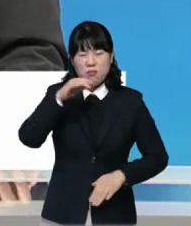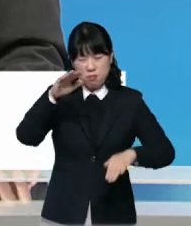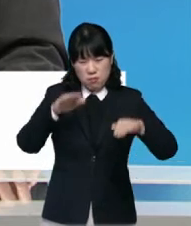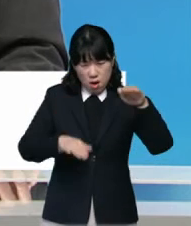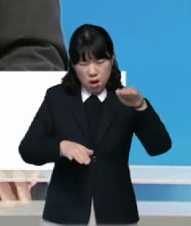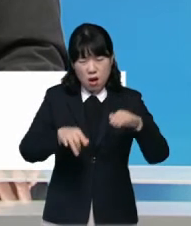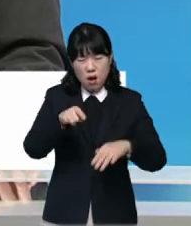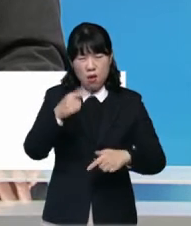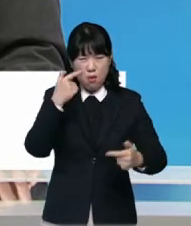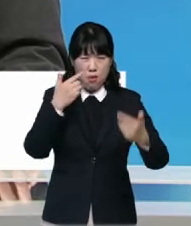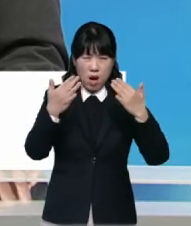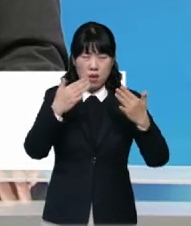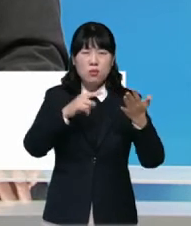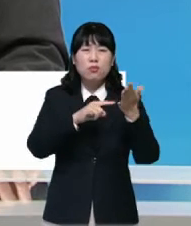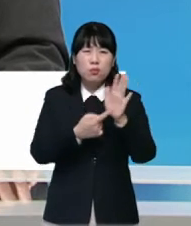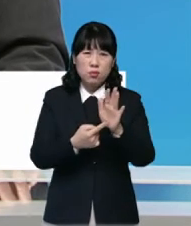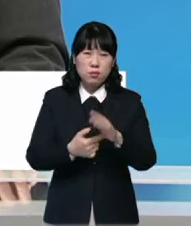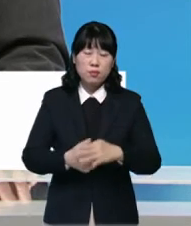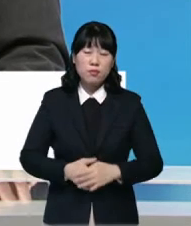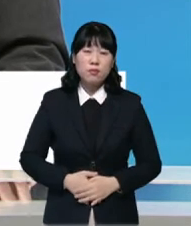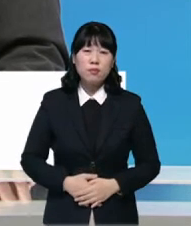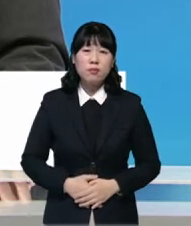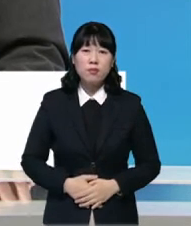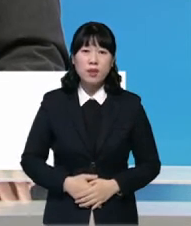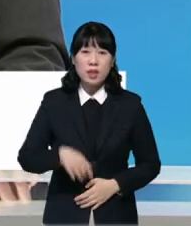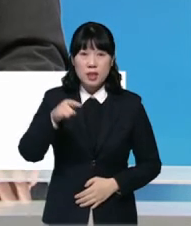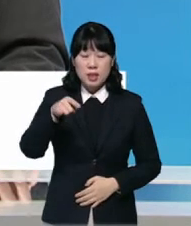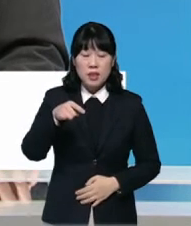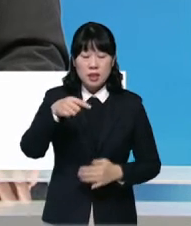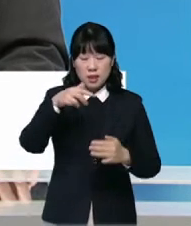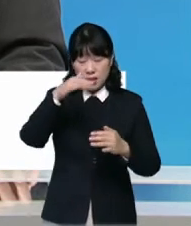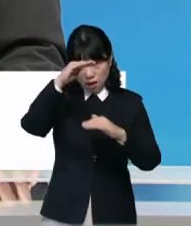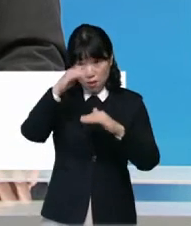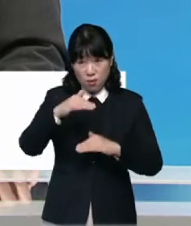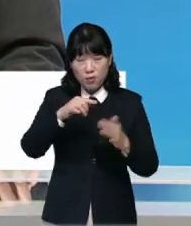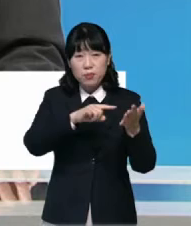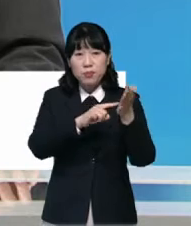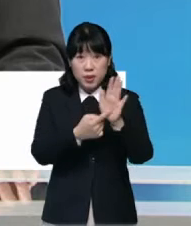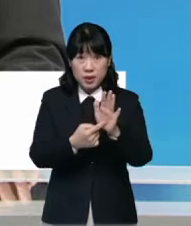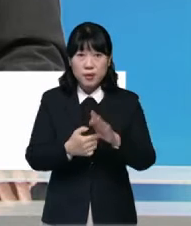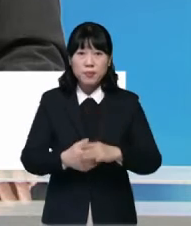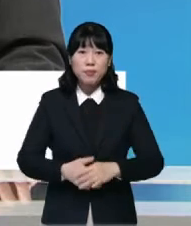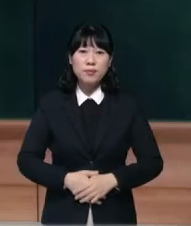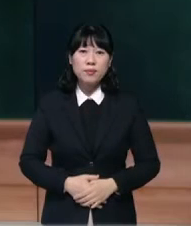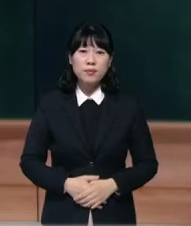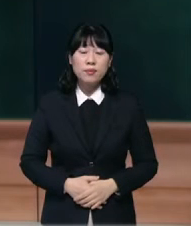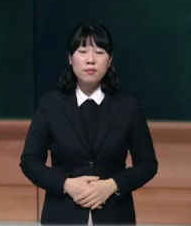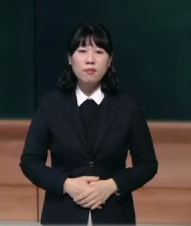있는 것으로 조사됐습니다 이용객이 자다 스튜디오에서 전해 드립니다